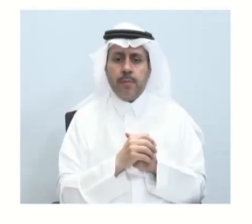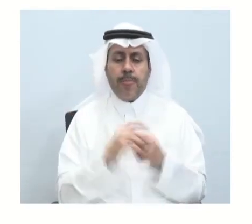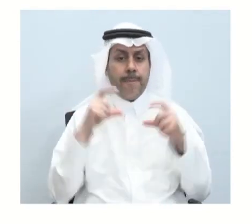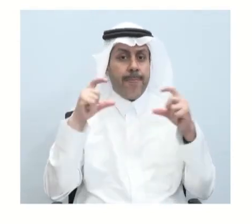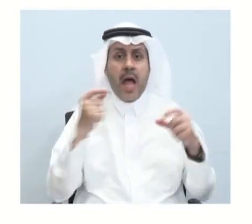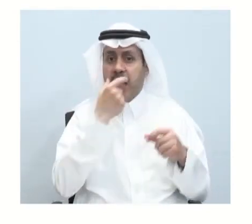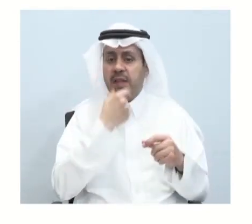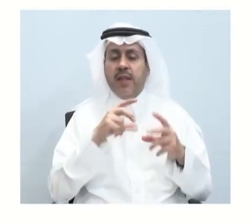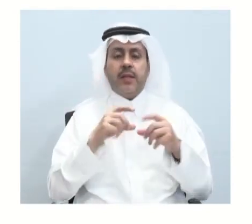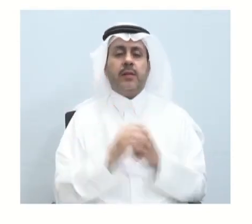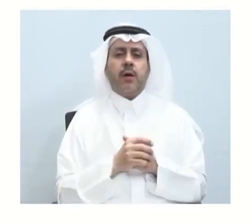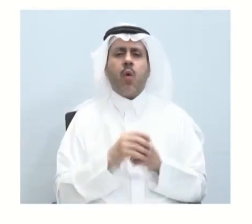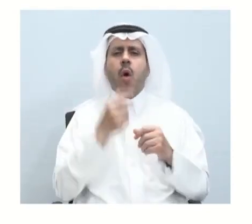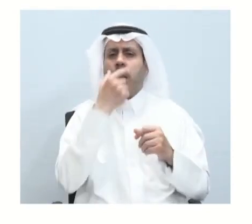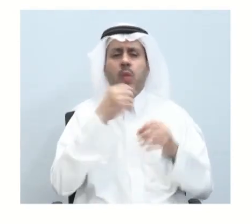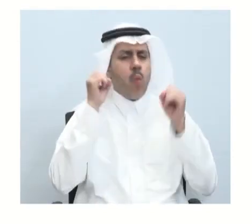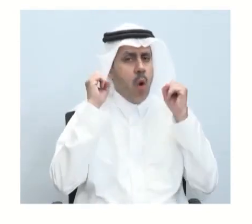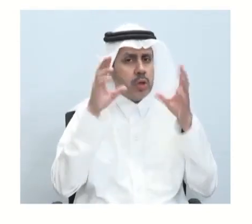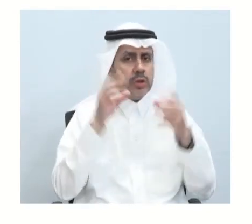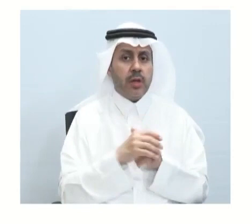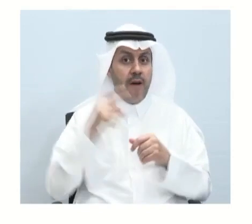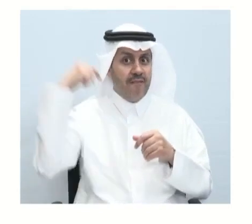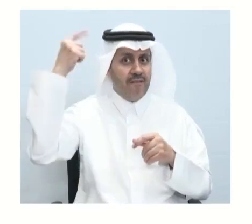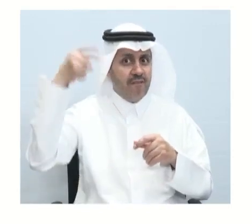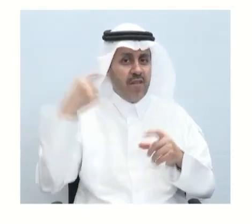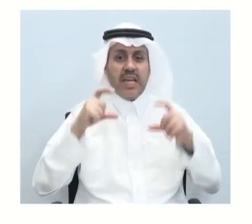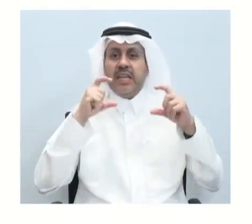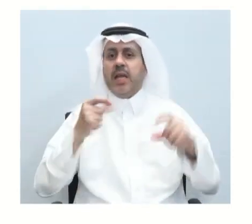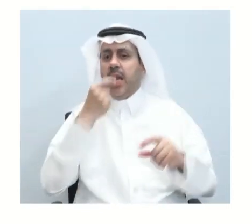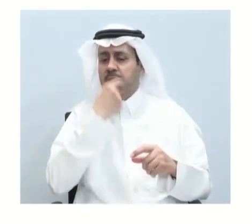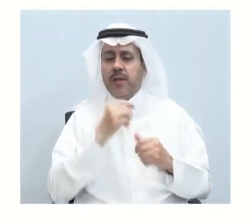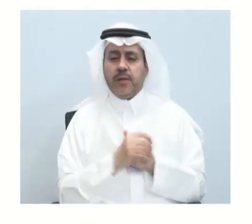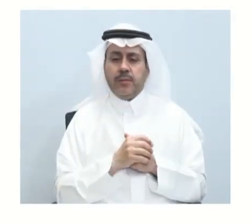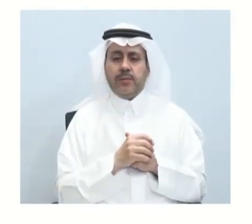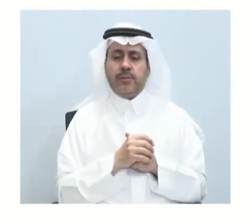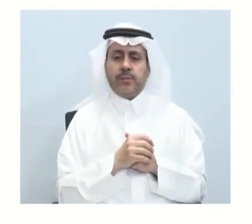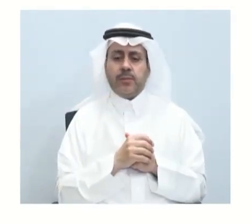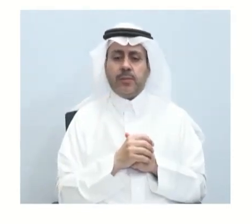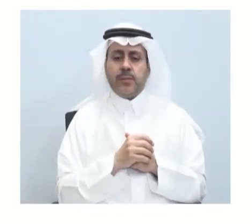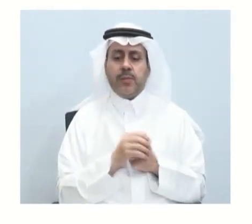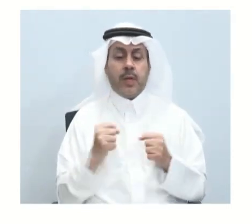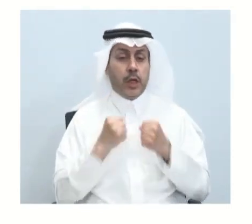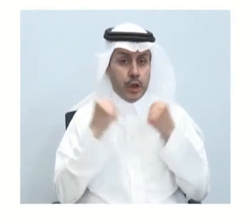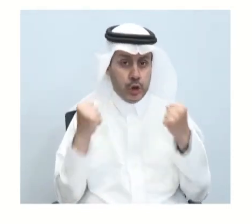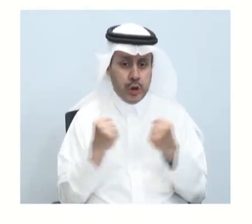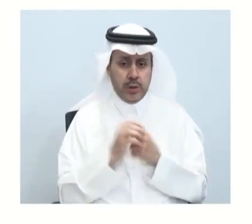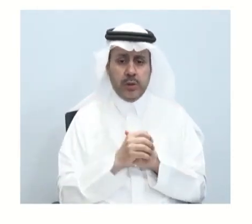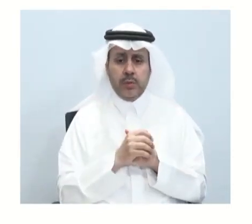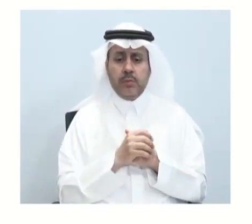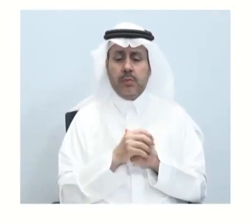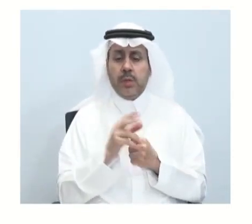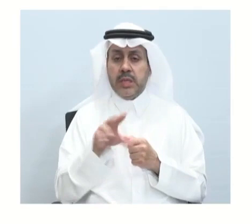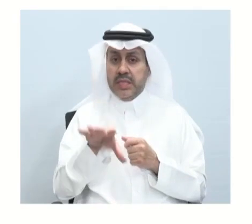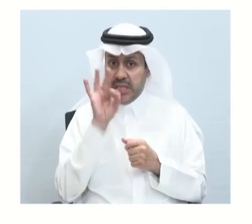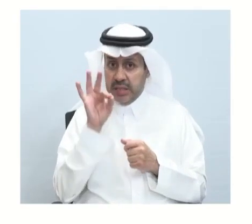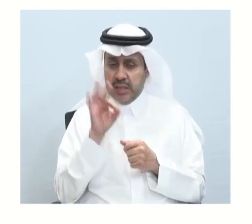ولي الامر والسنه مليئه بهذا الامر والسنه مليئه بهذا الامر كذلك نستنتج مفاسد